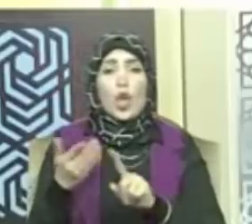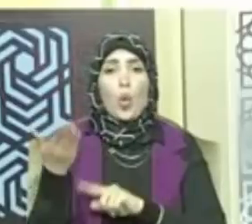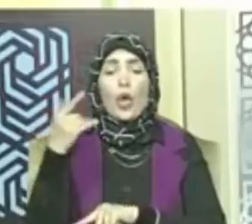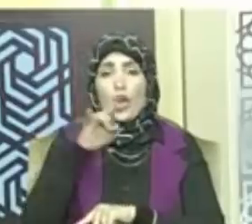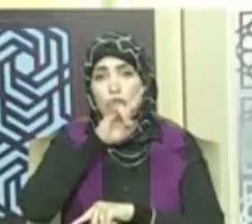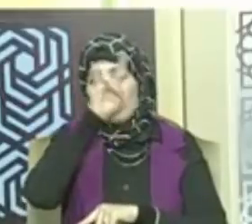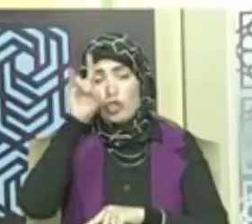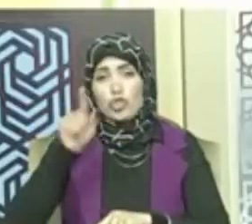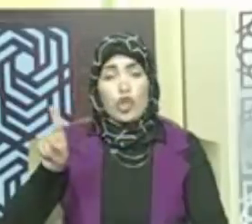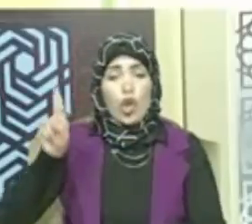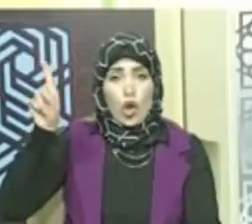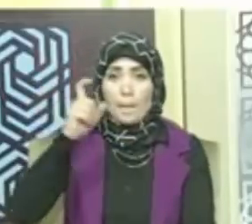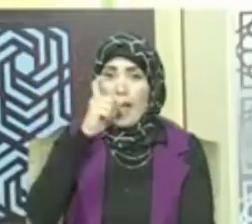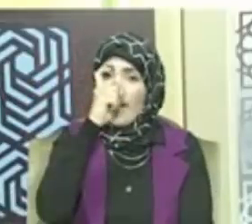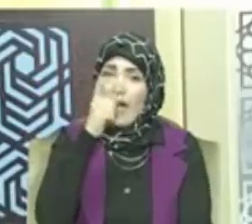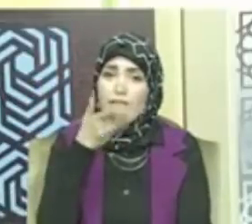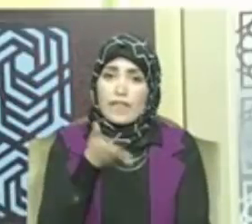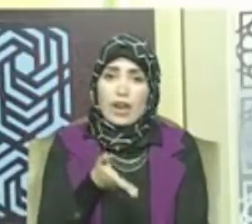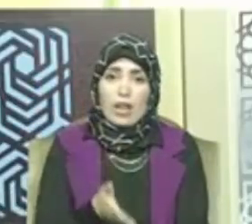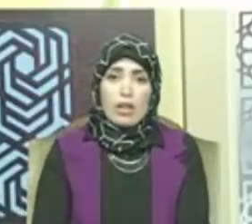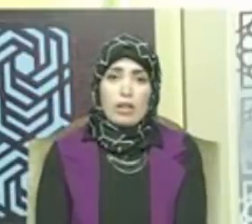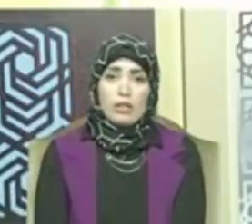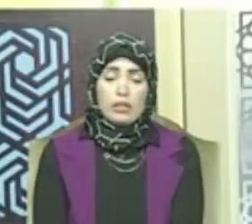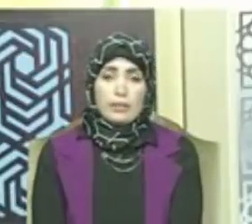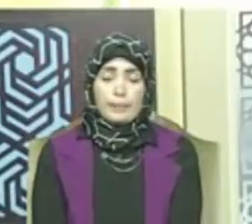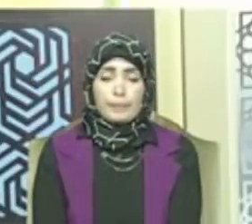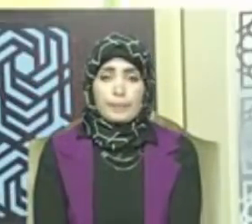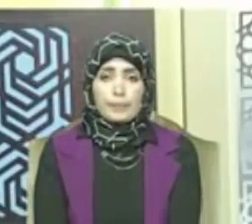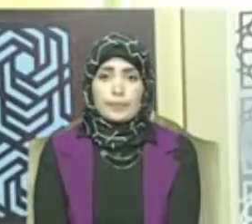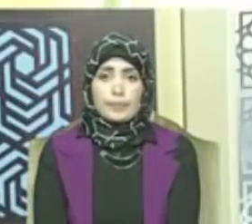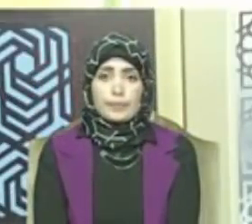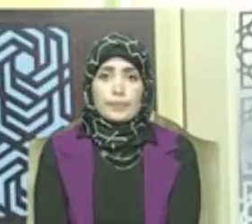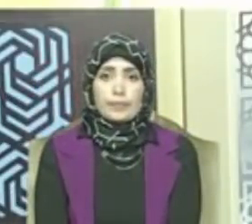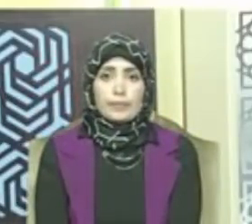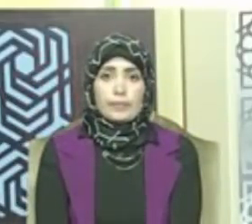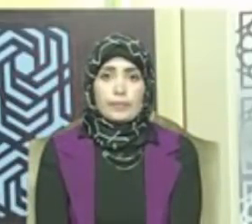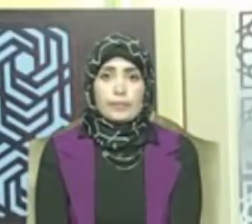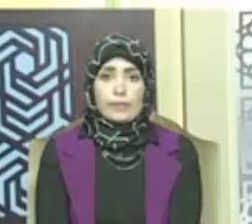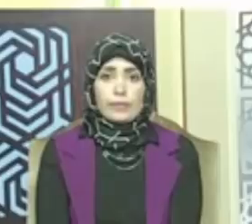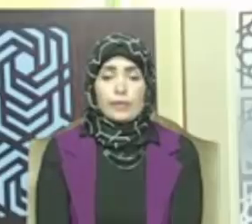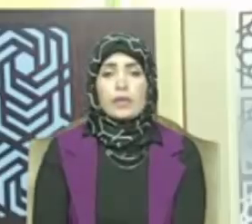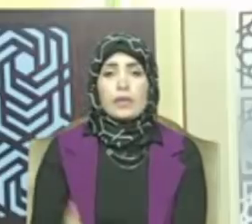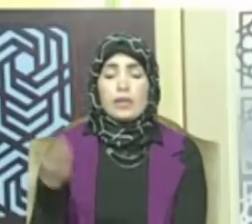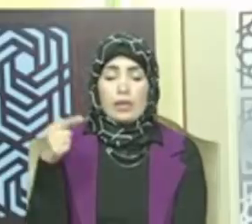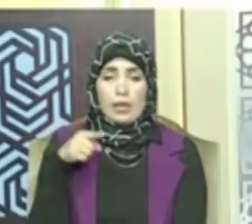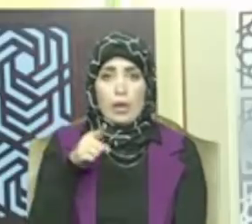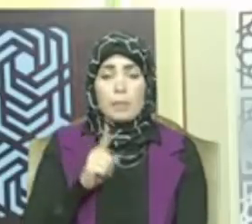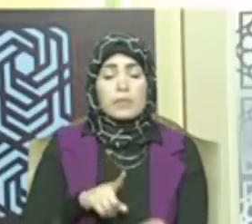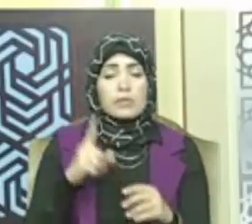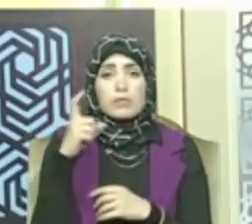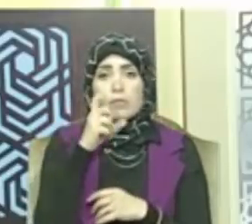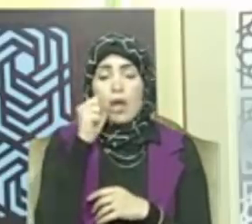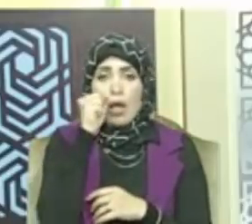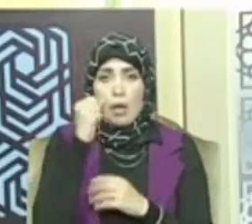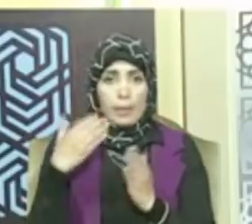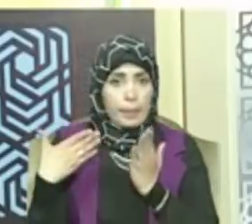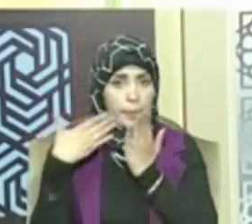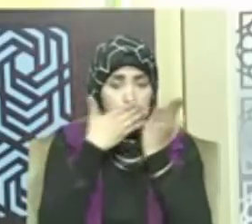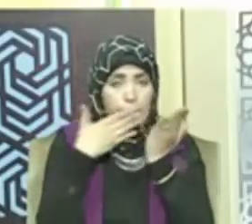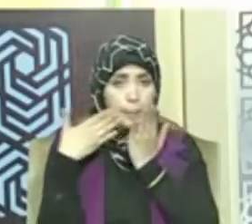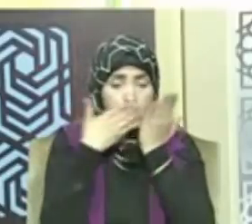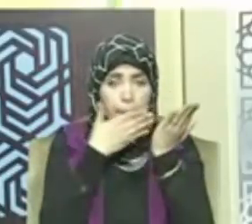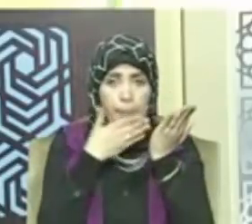وكان الشيطان لربه كفورا. ومن أقصى درجات الإسراف